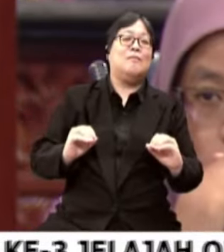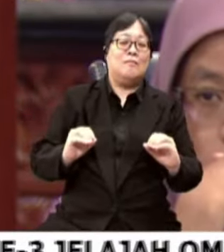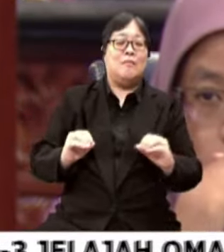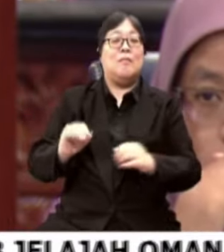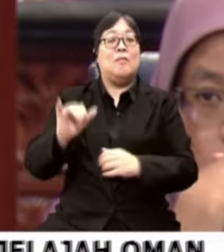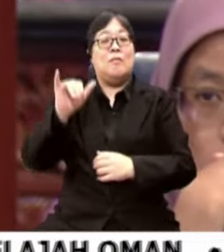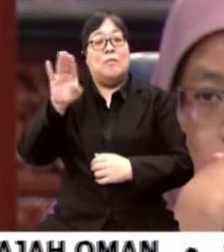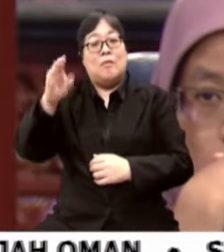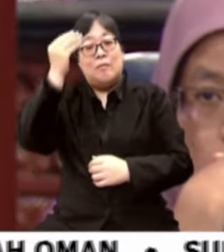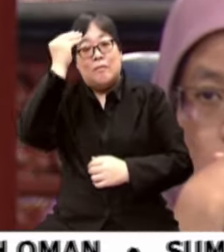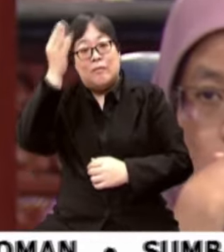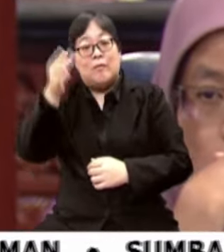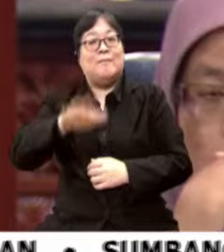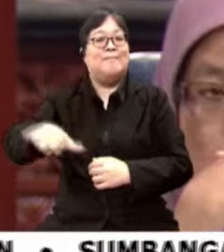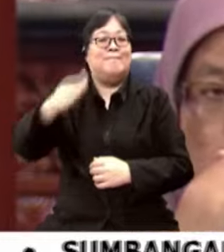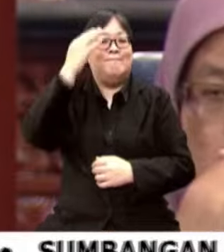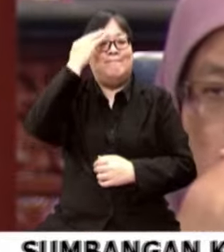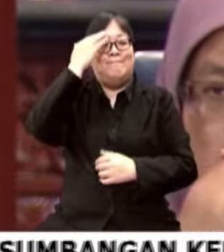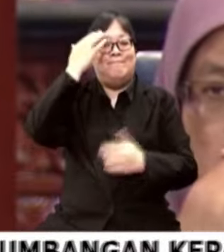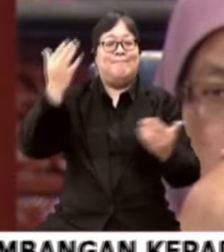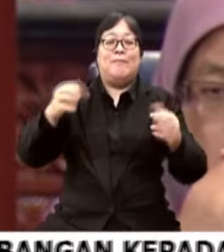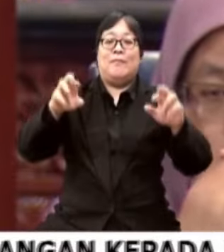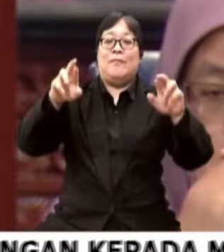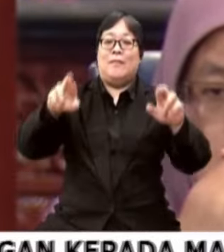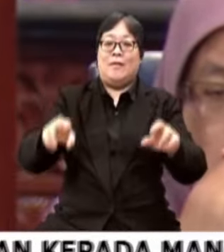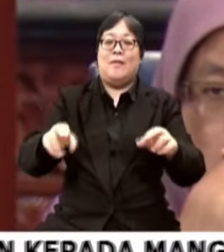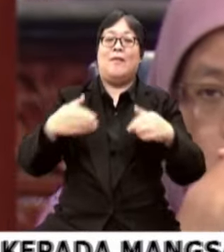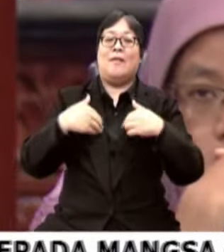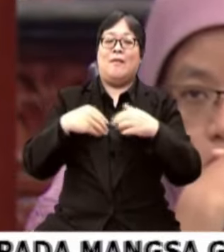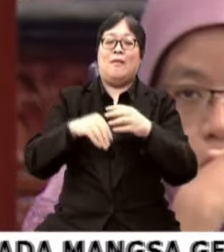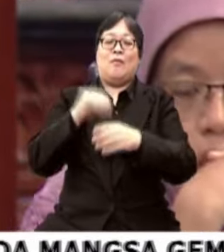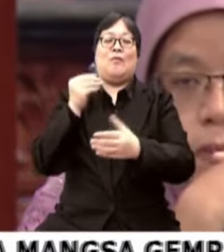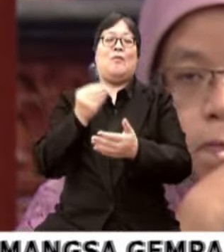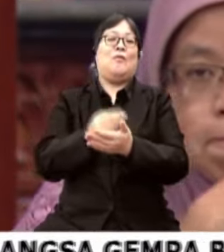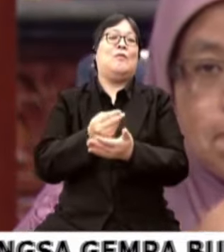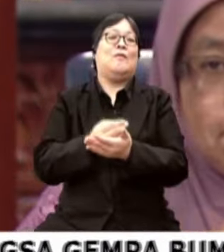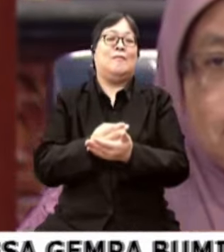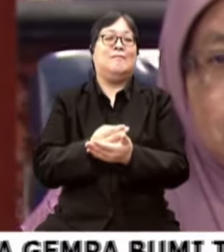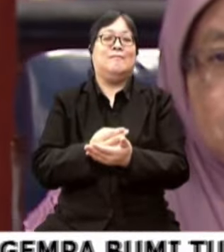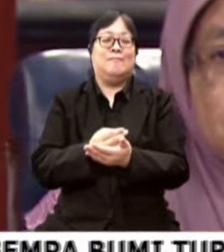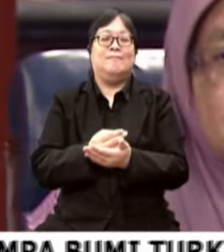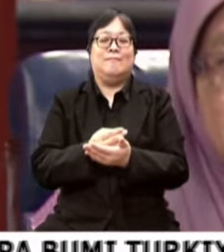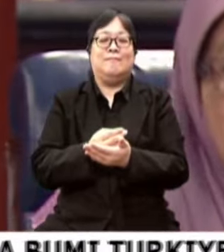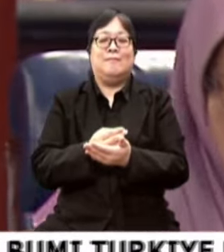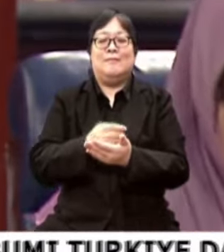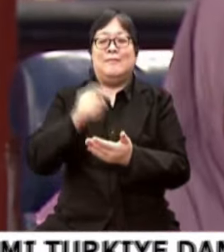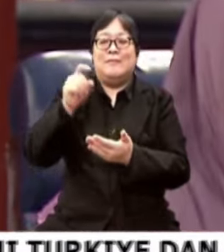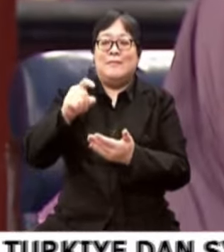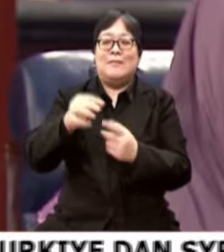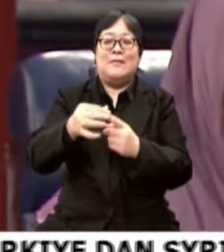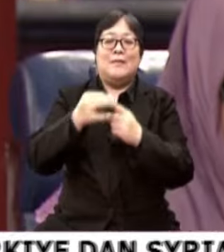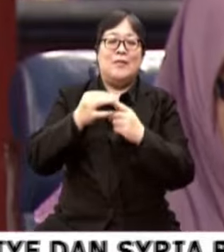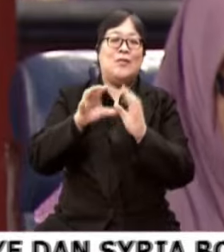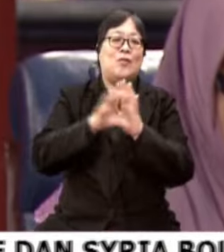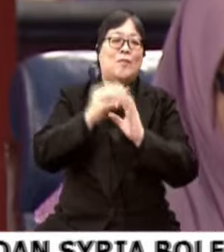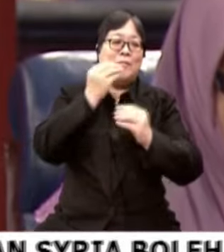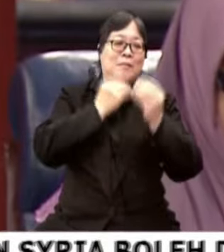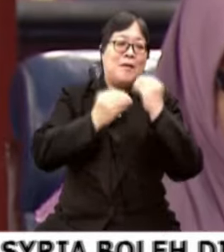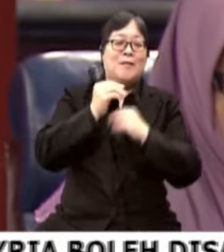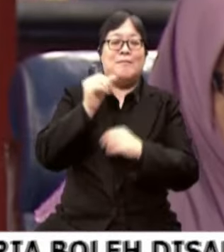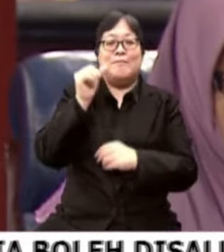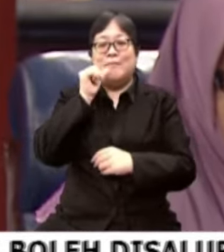tentu sekali sedia maklum bahwa rakyat mengeluarkan perbelanjaan bagi keperluan utama yaitu makanan dan